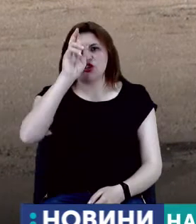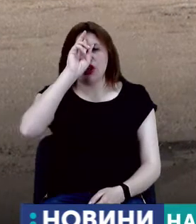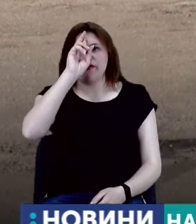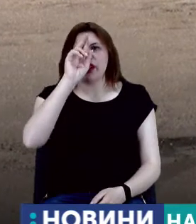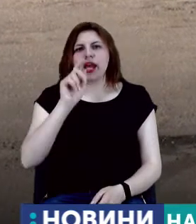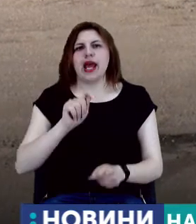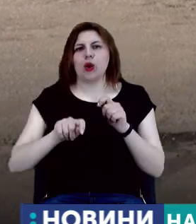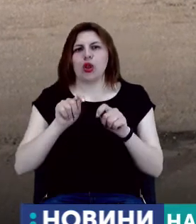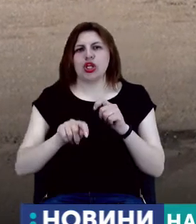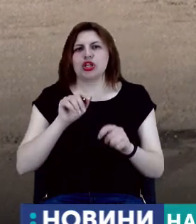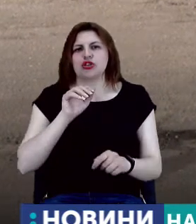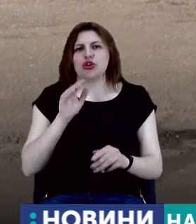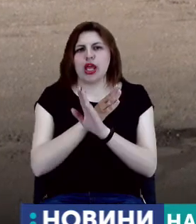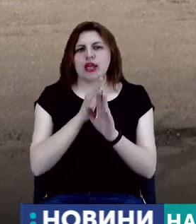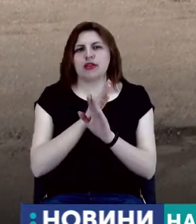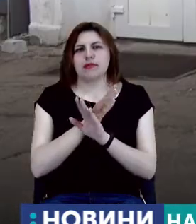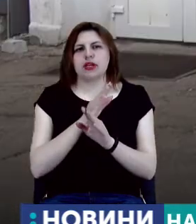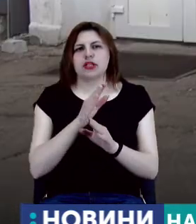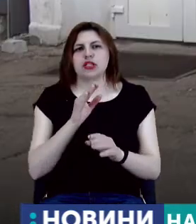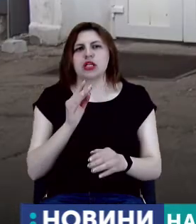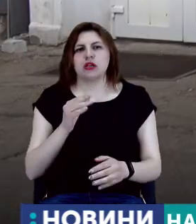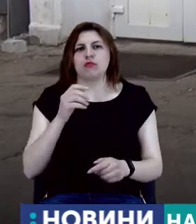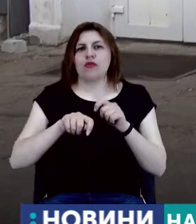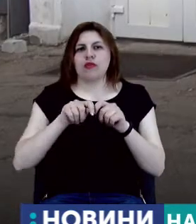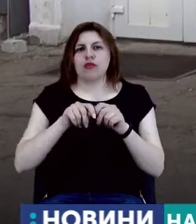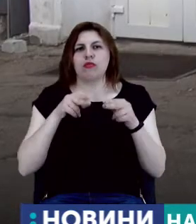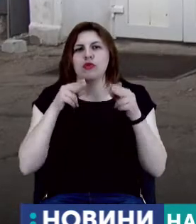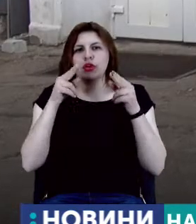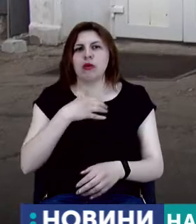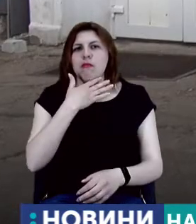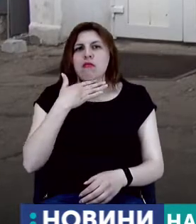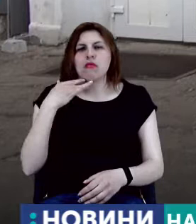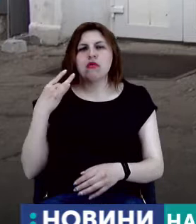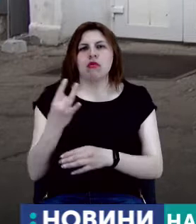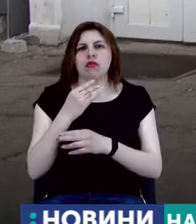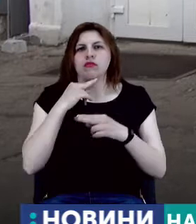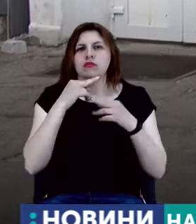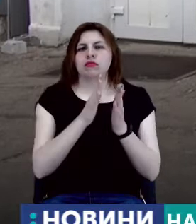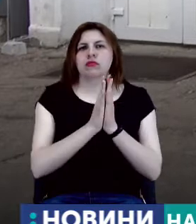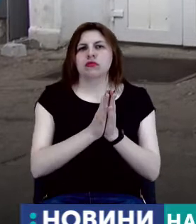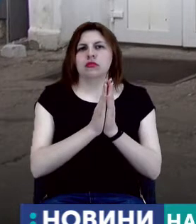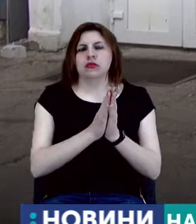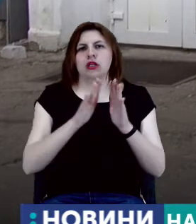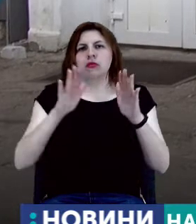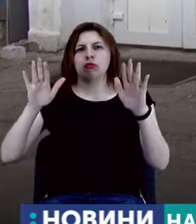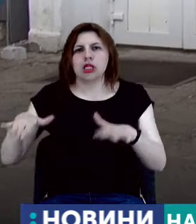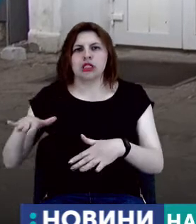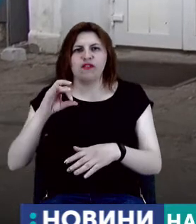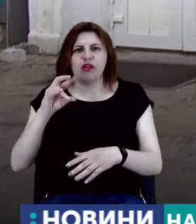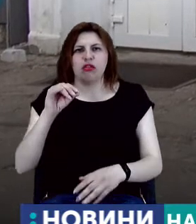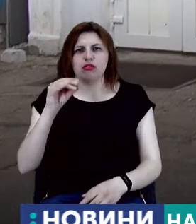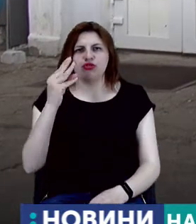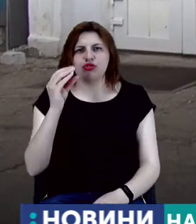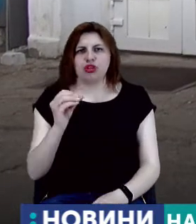перевіркою приїхали сьогодні до міськради. Неодноразово звертались громадяни щодо розташування несанкціонованих сміттєзвалищ поблизу канатного